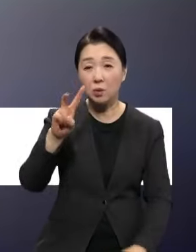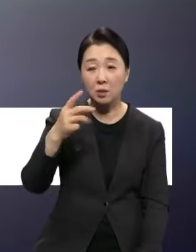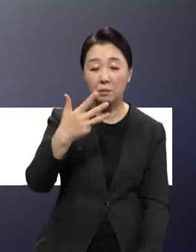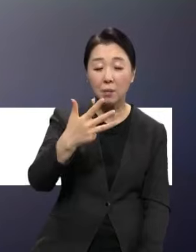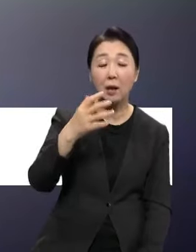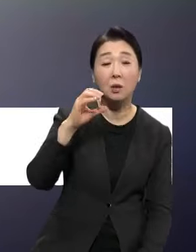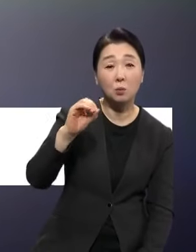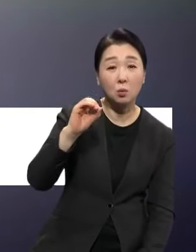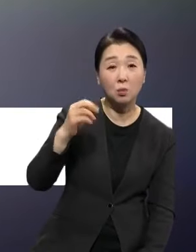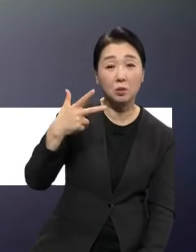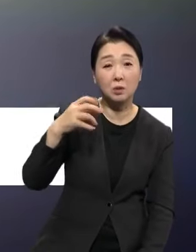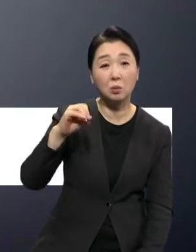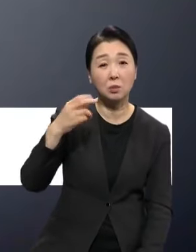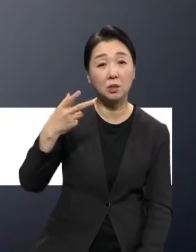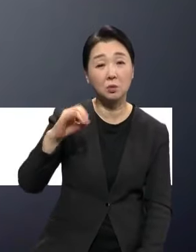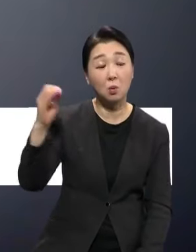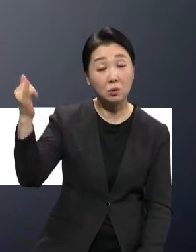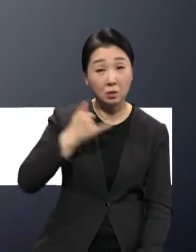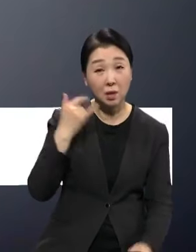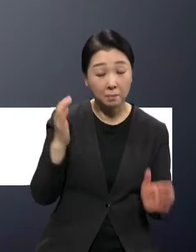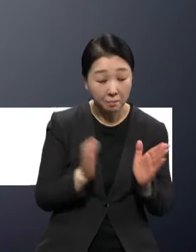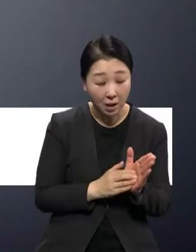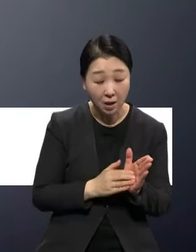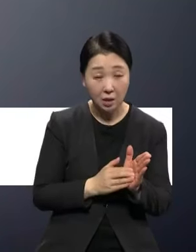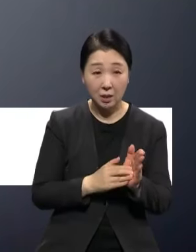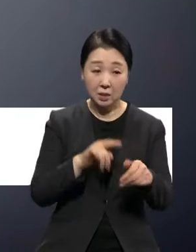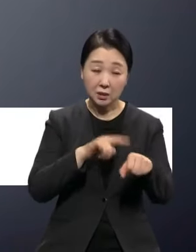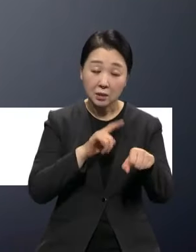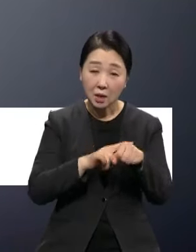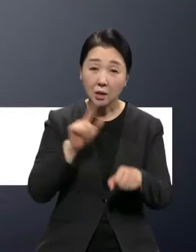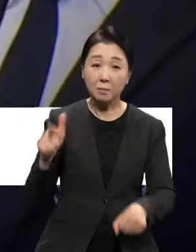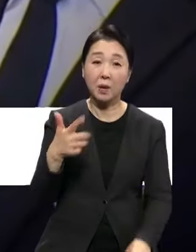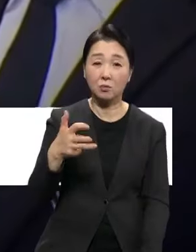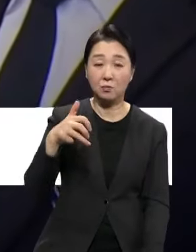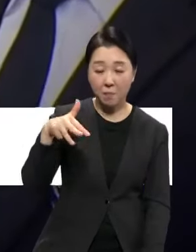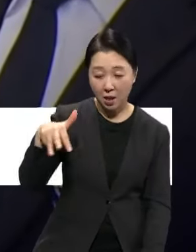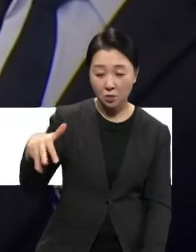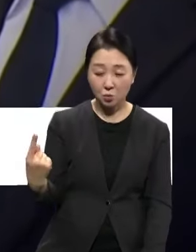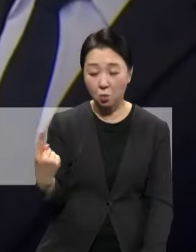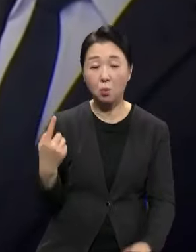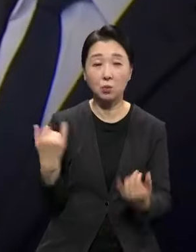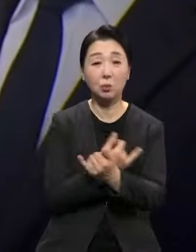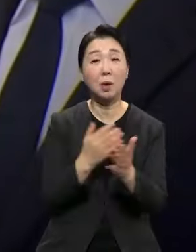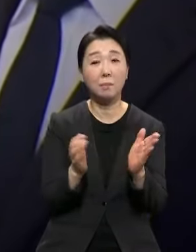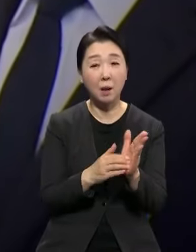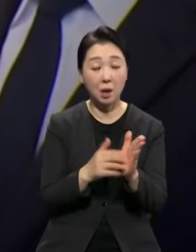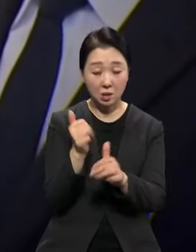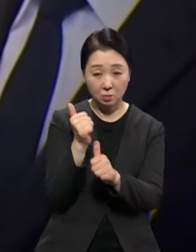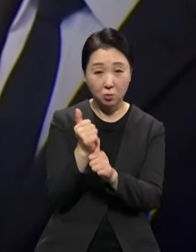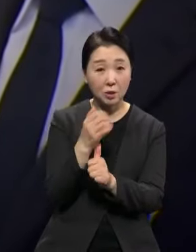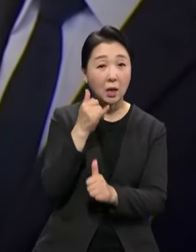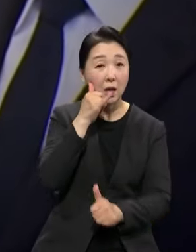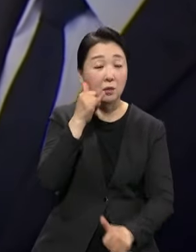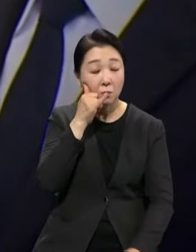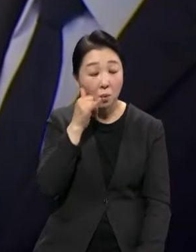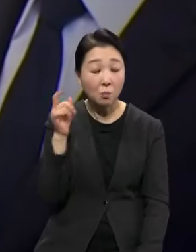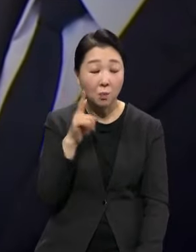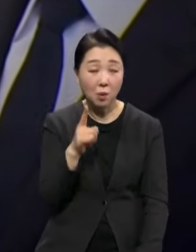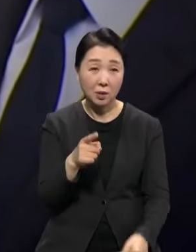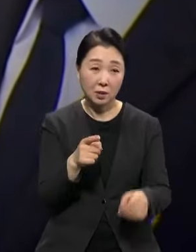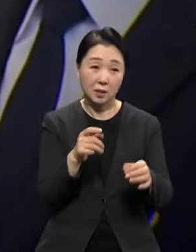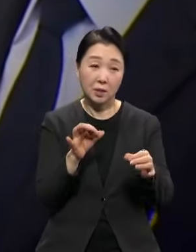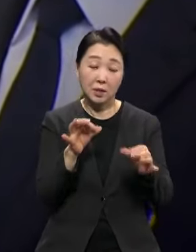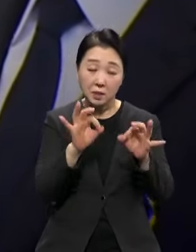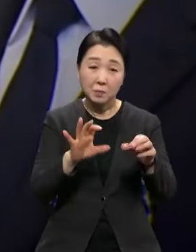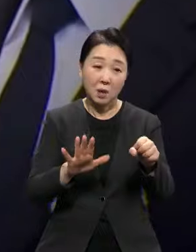02800-7070 번호로 걸려온 전화를 받아 168초 동안 통화했습니다. 직후엔 보좌관 휴대전화로 김계환 해병대